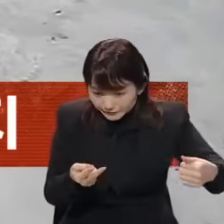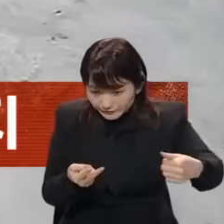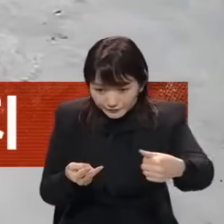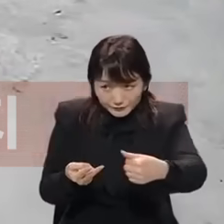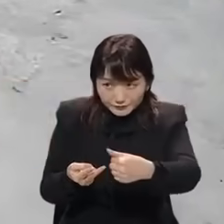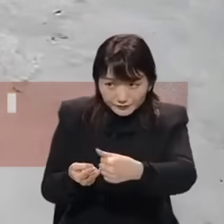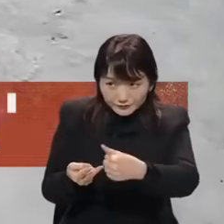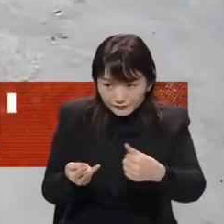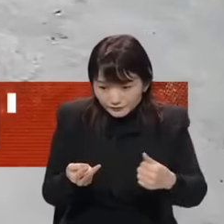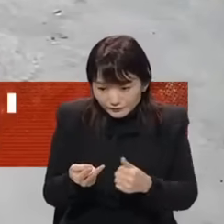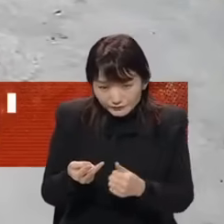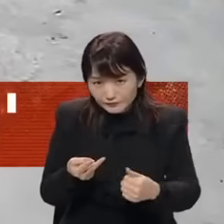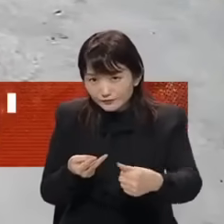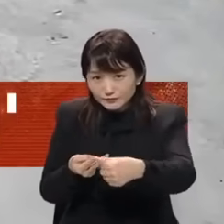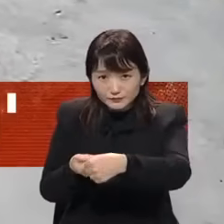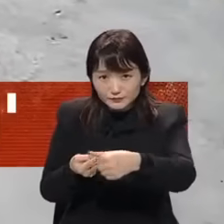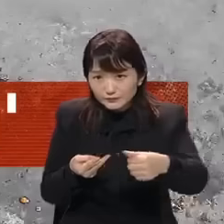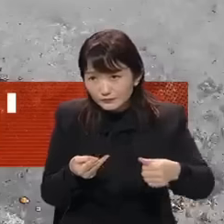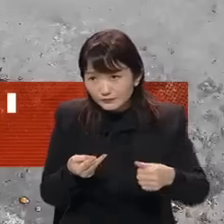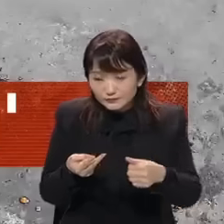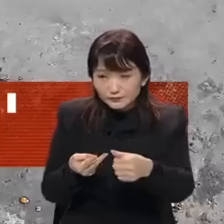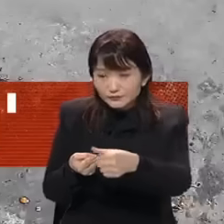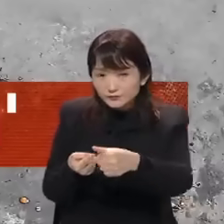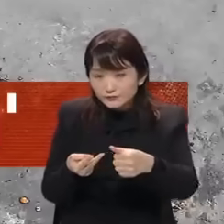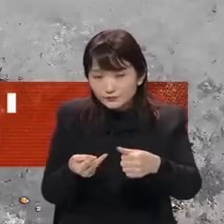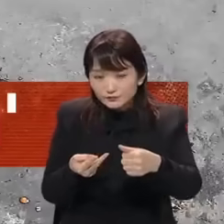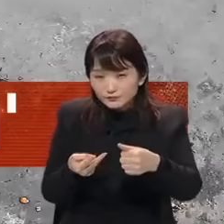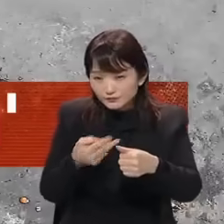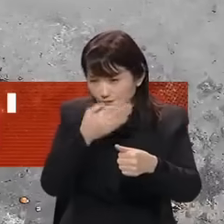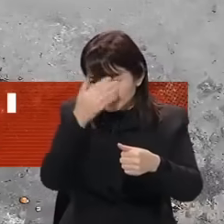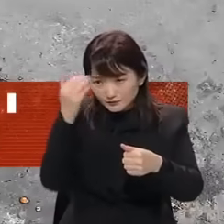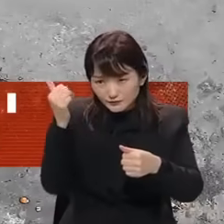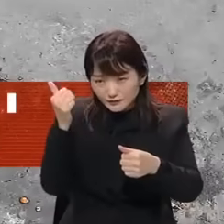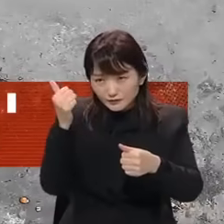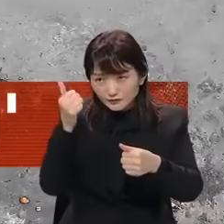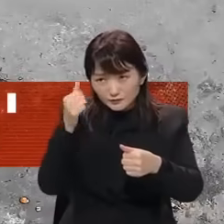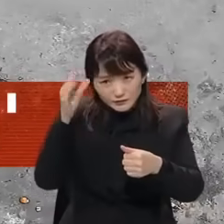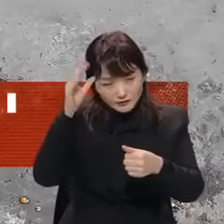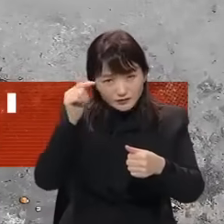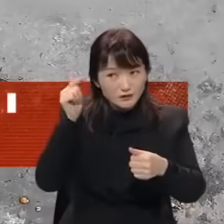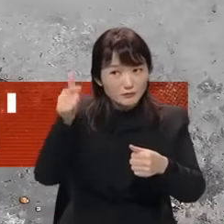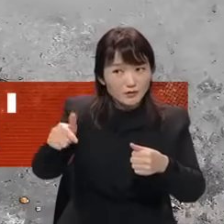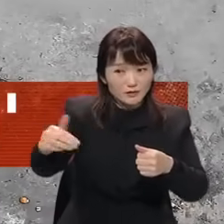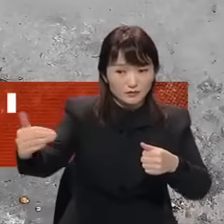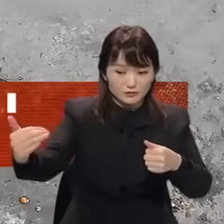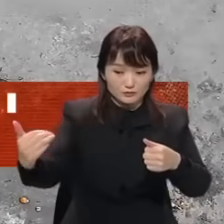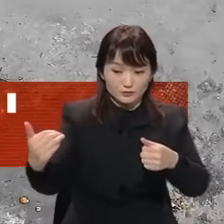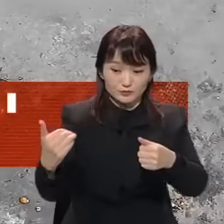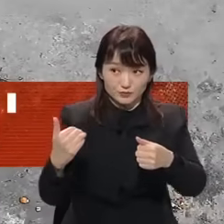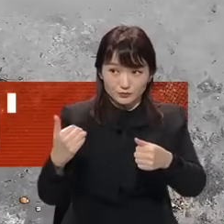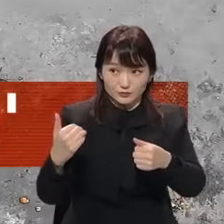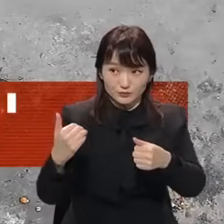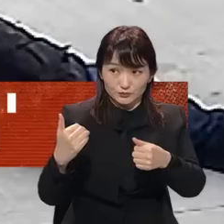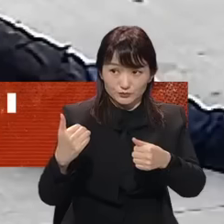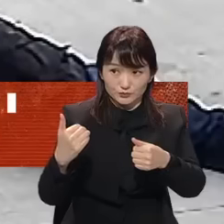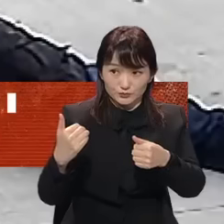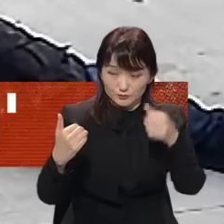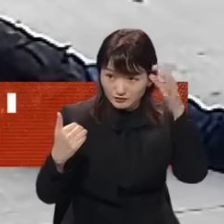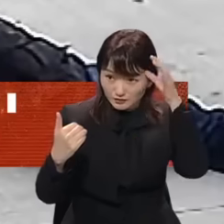마리가 저렇게 지키고 있습니다. 저 할아버지의 반려견이었는데요. 저 멀리서 차 한 대가 오자 강아지는